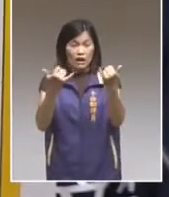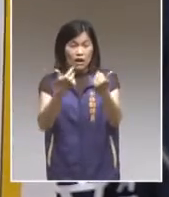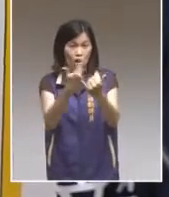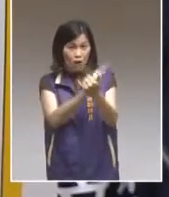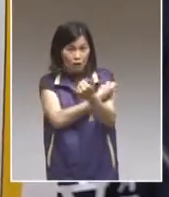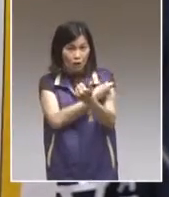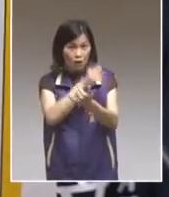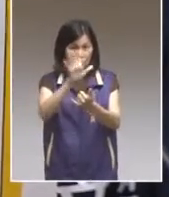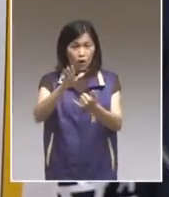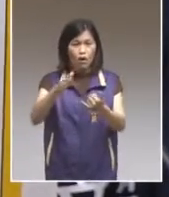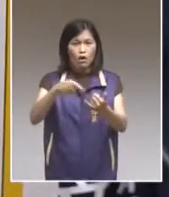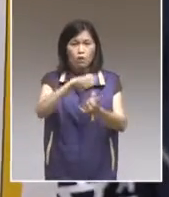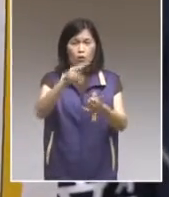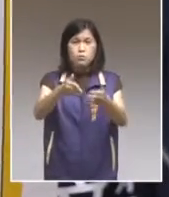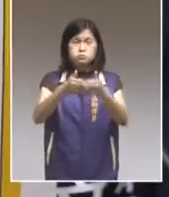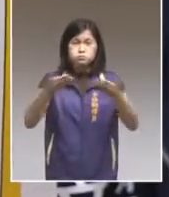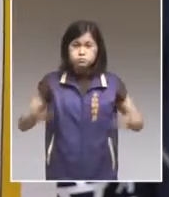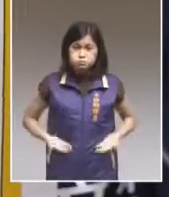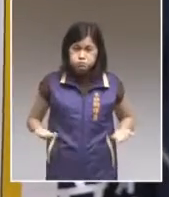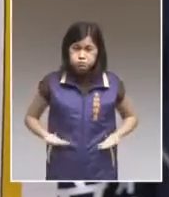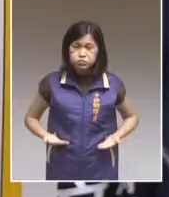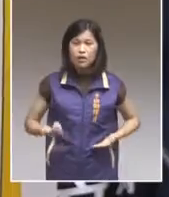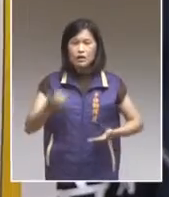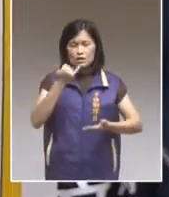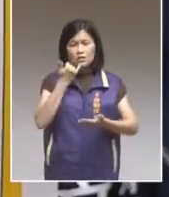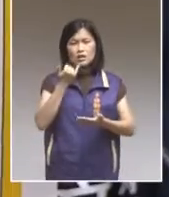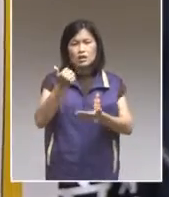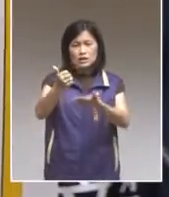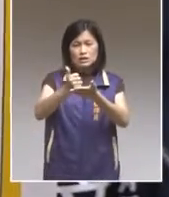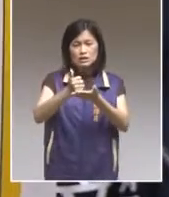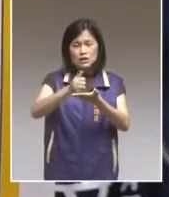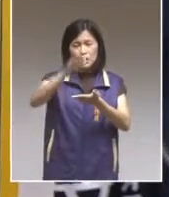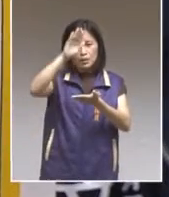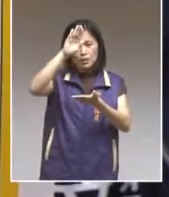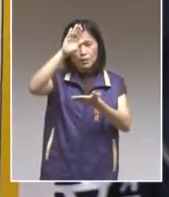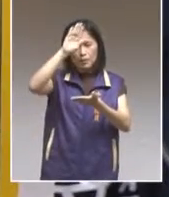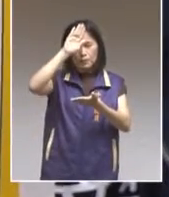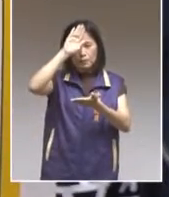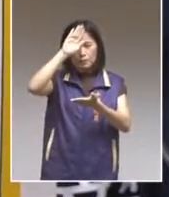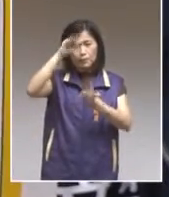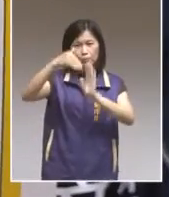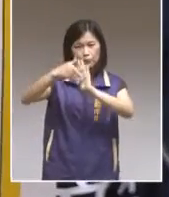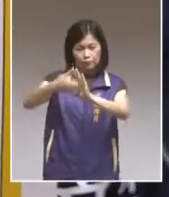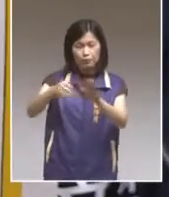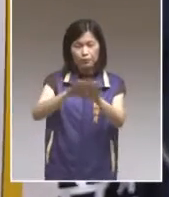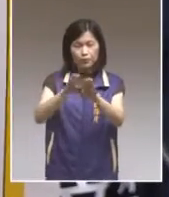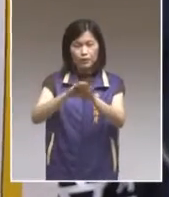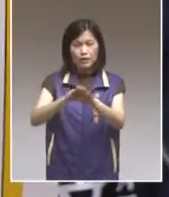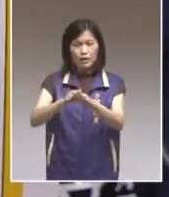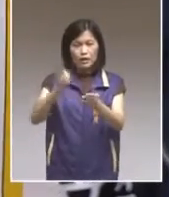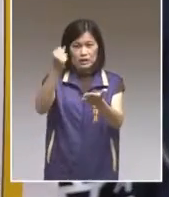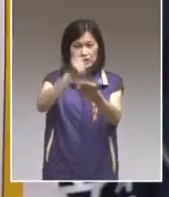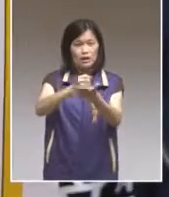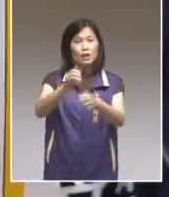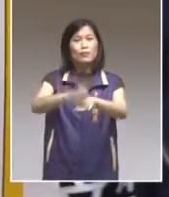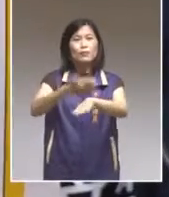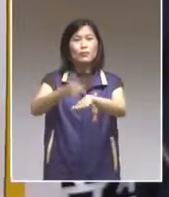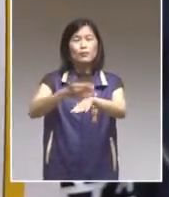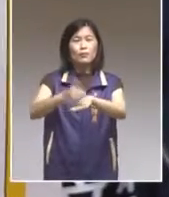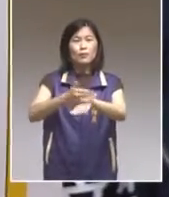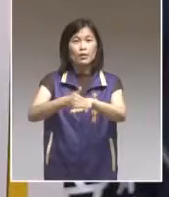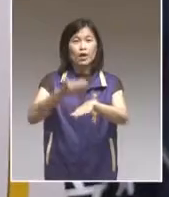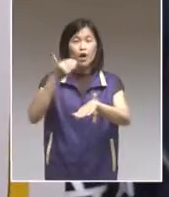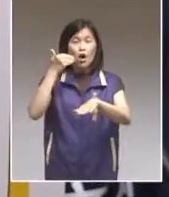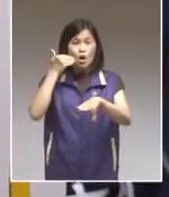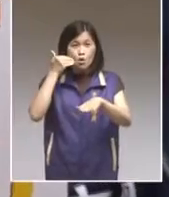些休息，如果有需要也可以请防疫假， 这部分都不会列入出缺勤的记录。那如果有一